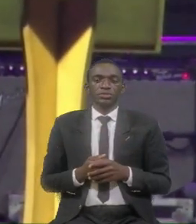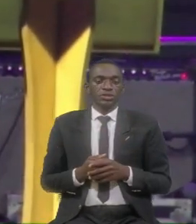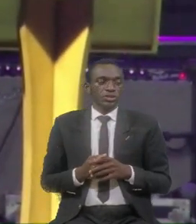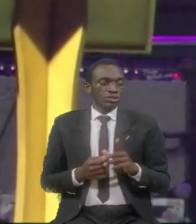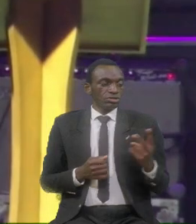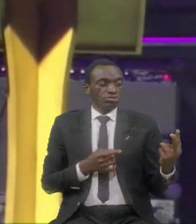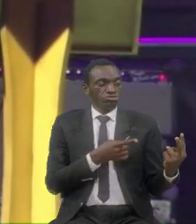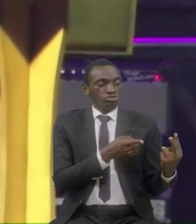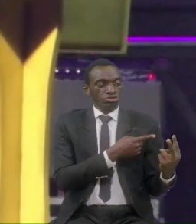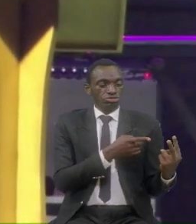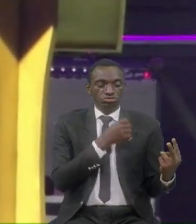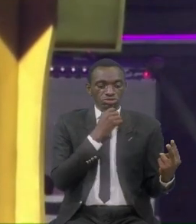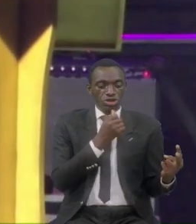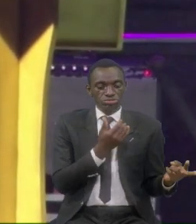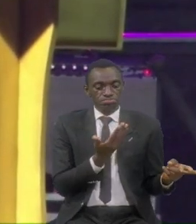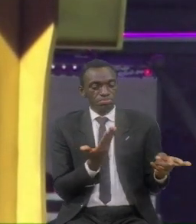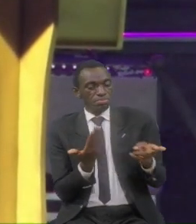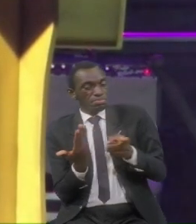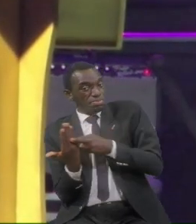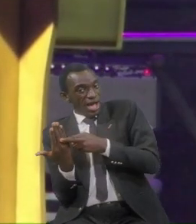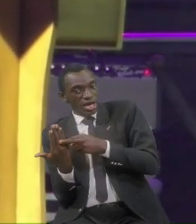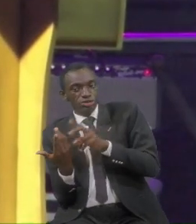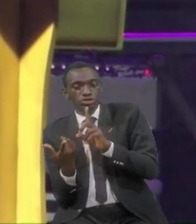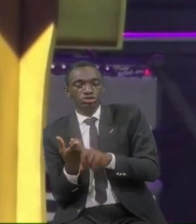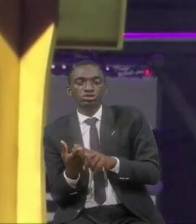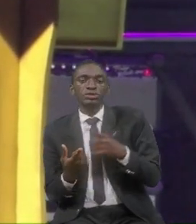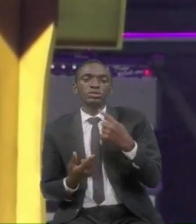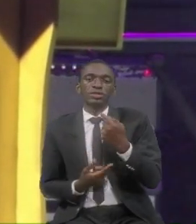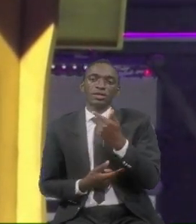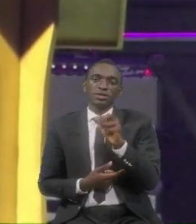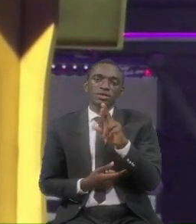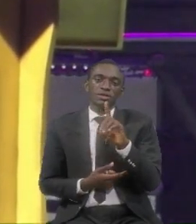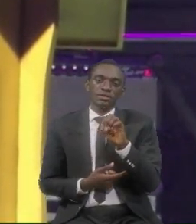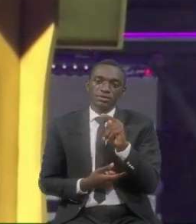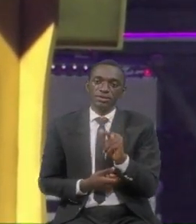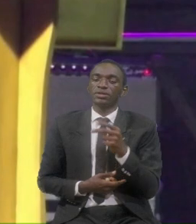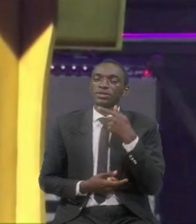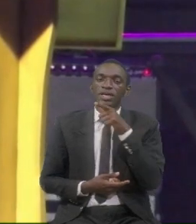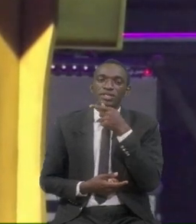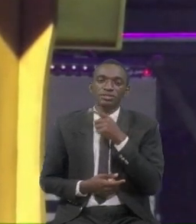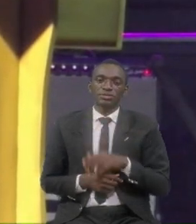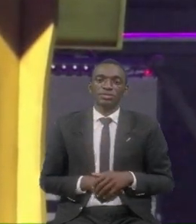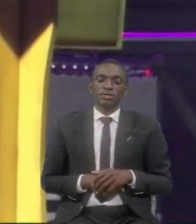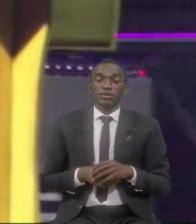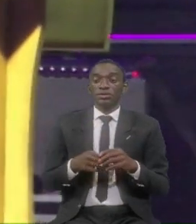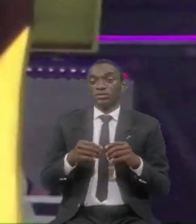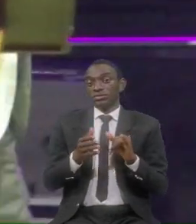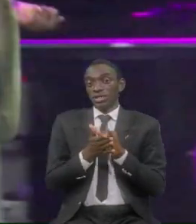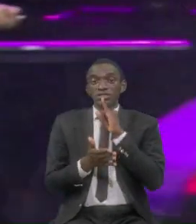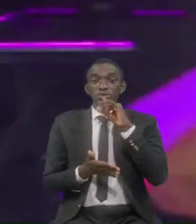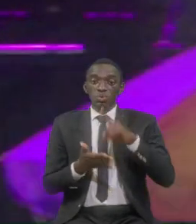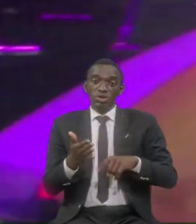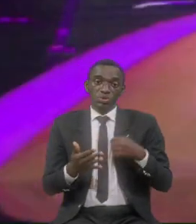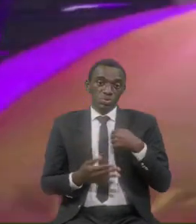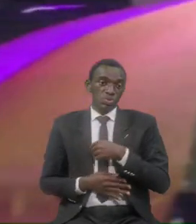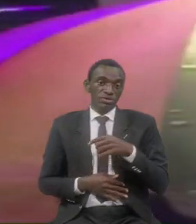restored into that garden. Wala sila gibalik dito sa garden. And that's what we find. Mauna